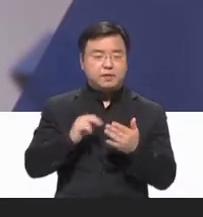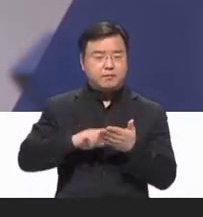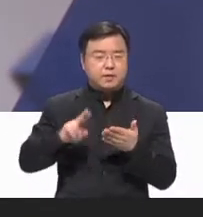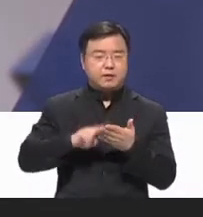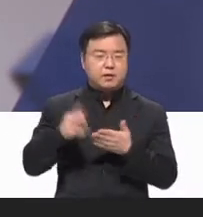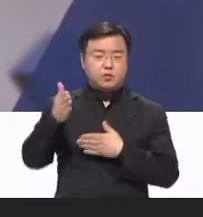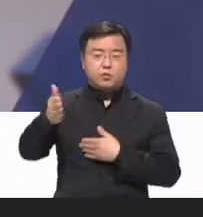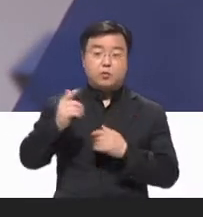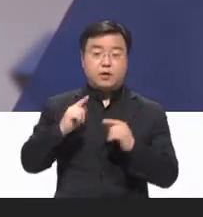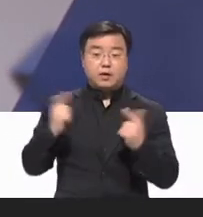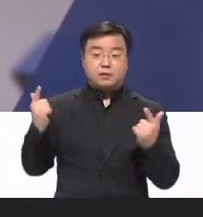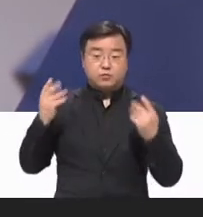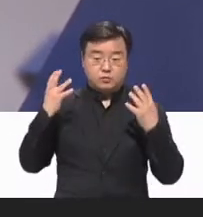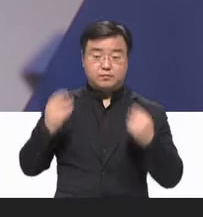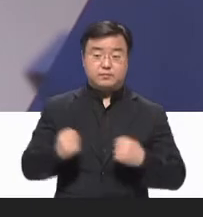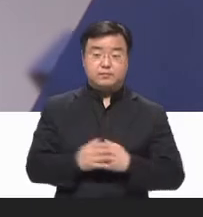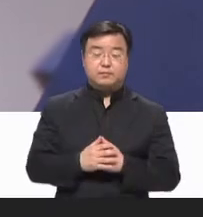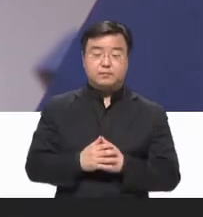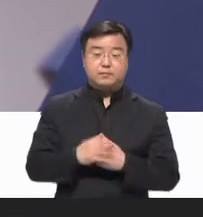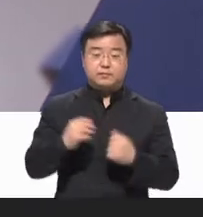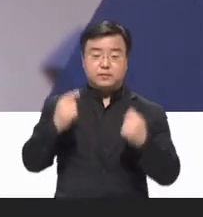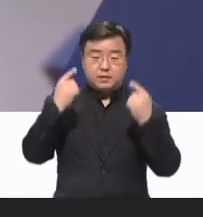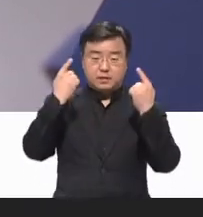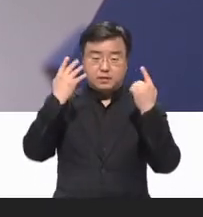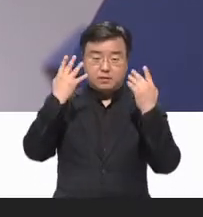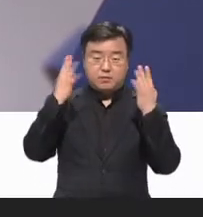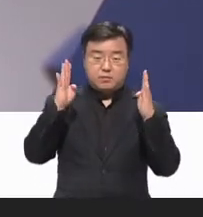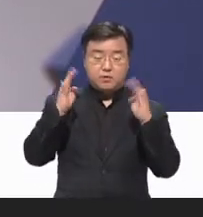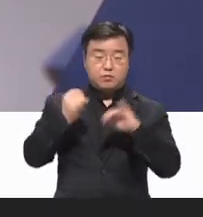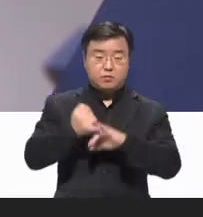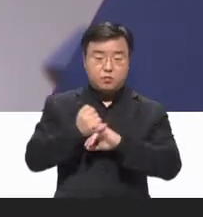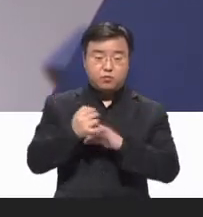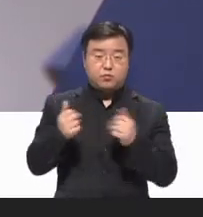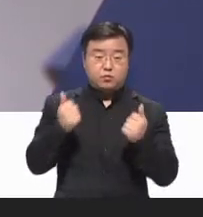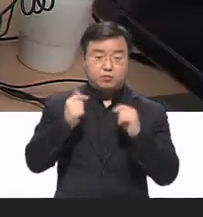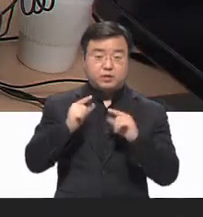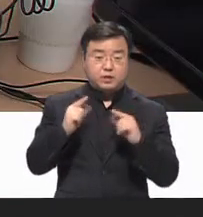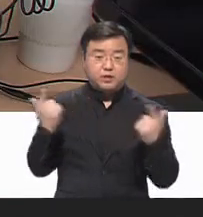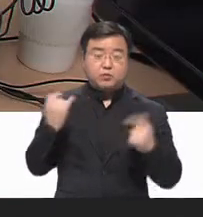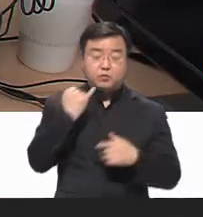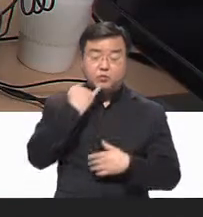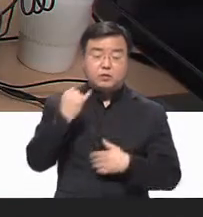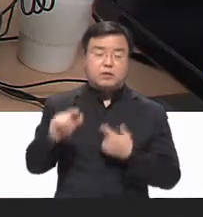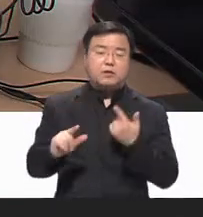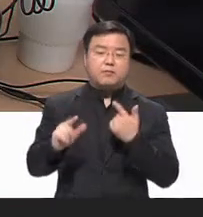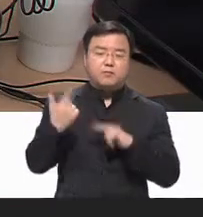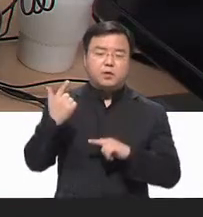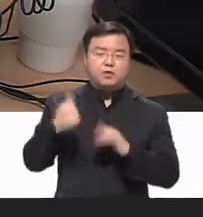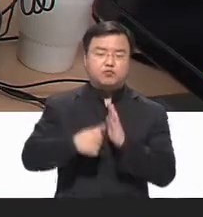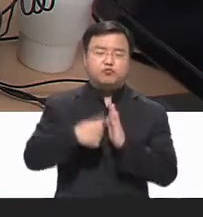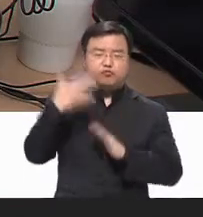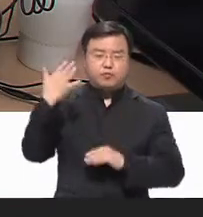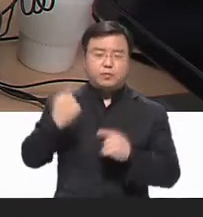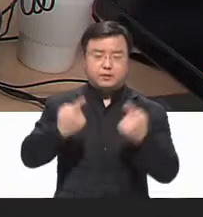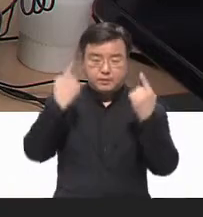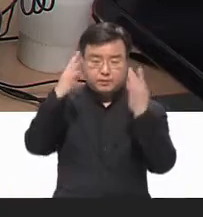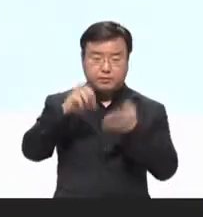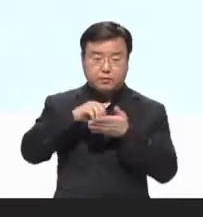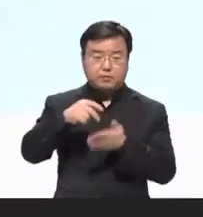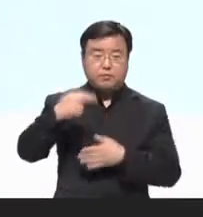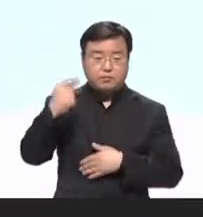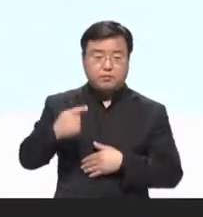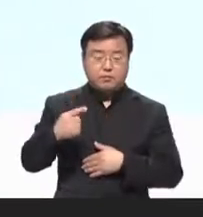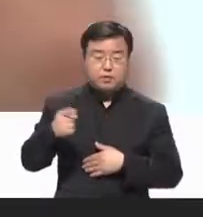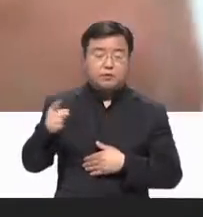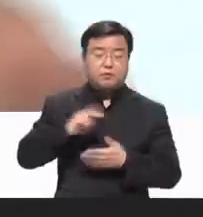되게 많으세요 어 대학을 부지 나오지 않아도 상관이 없 네 안대로 명문대를 가더라도 이제 만화를 할 수